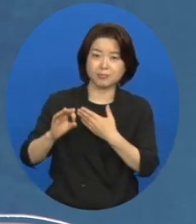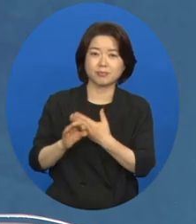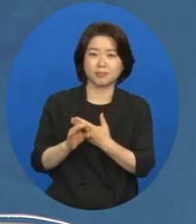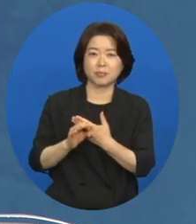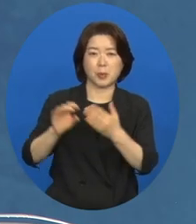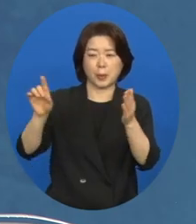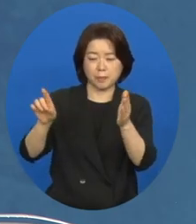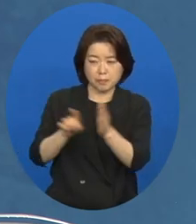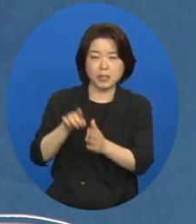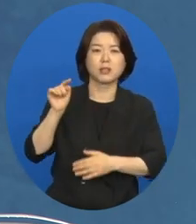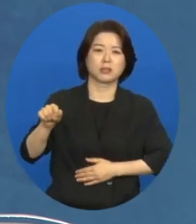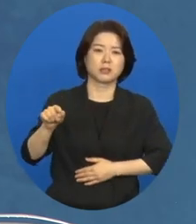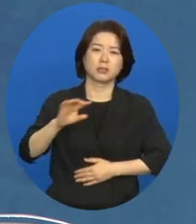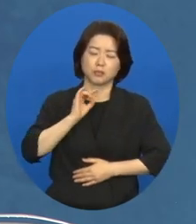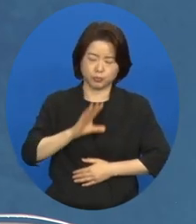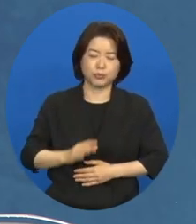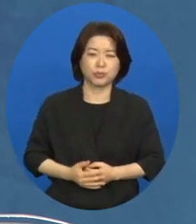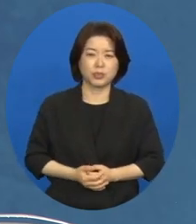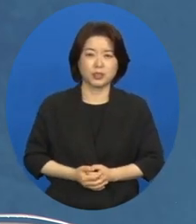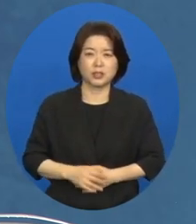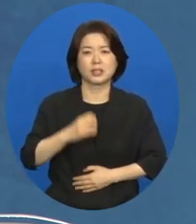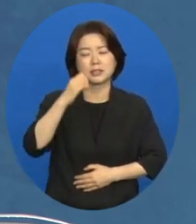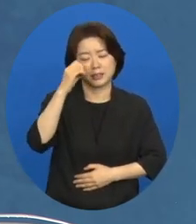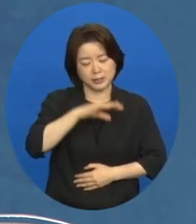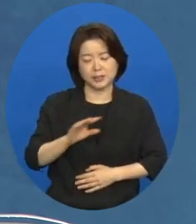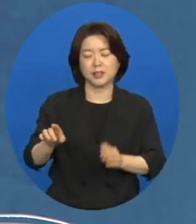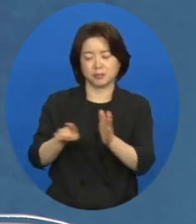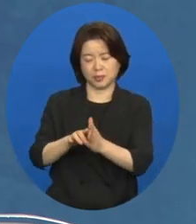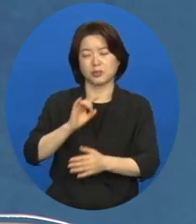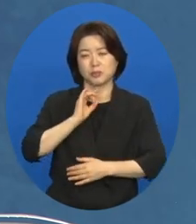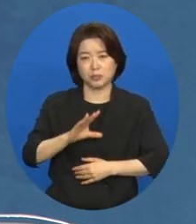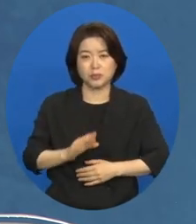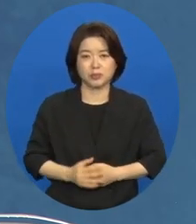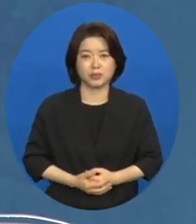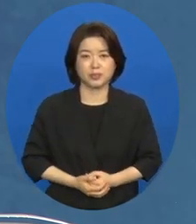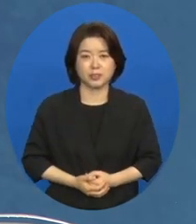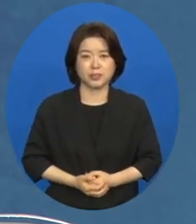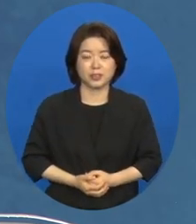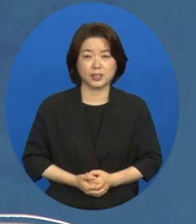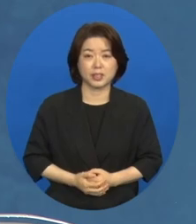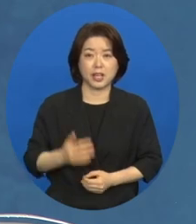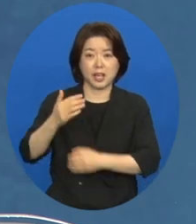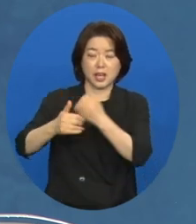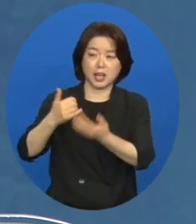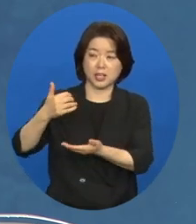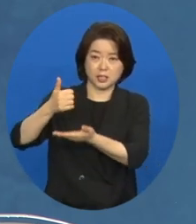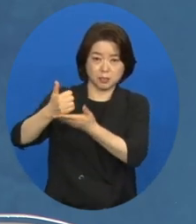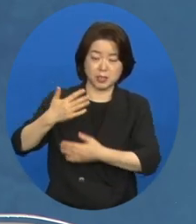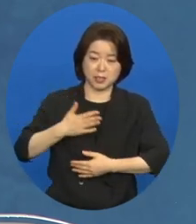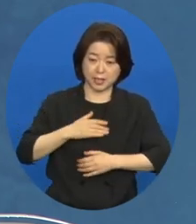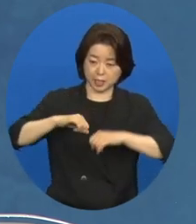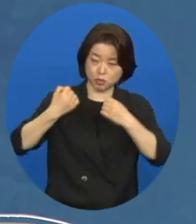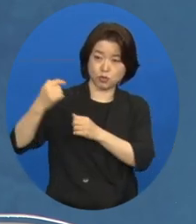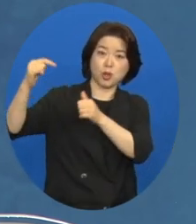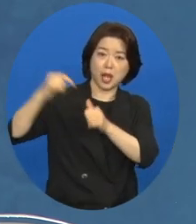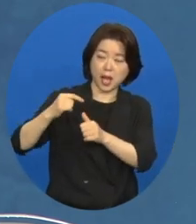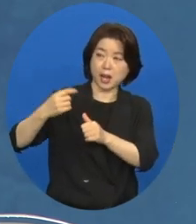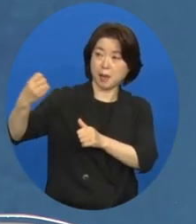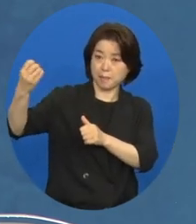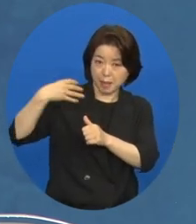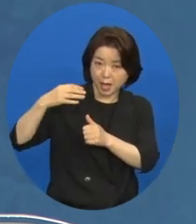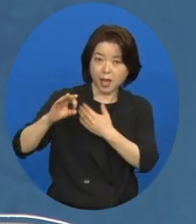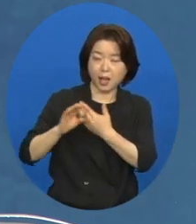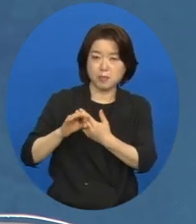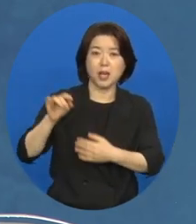믿는 것이죠. 그냥 믿는 것이죠. 그분이 나에게 순종하라 말씀하실 때는